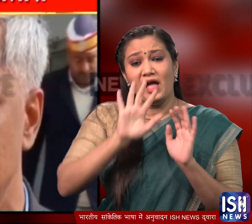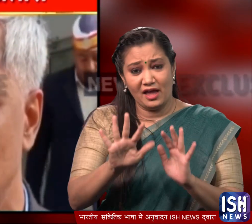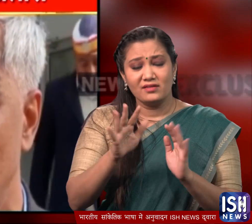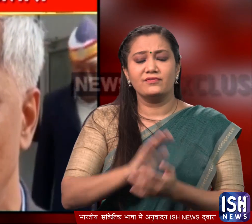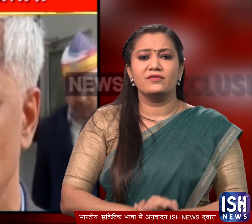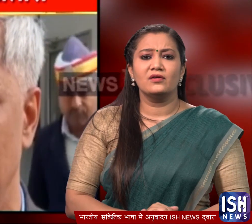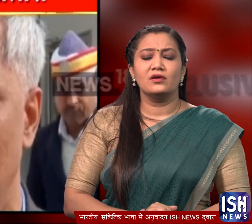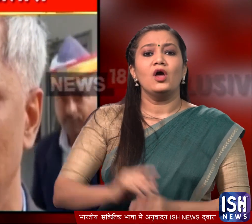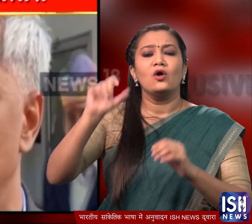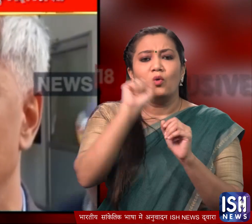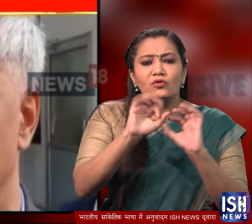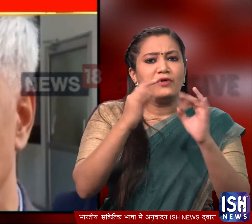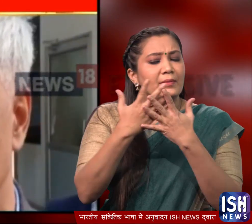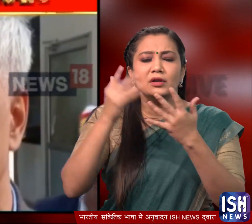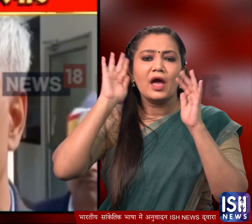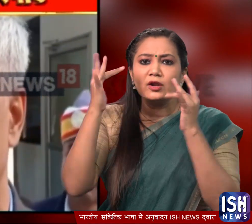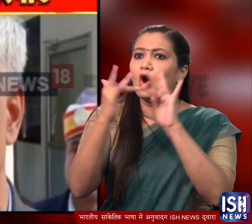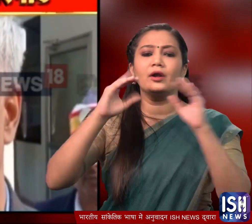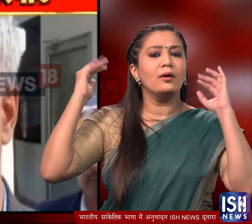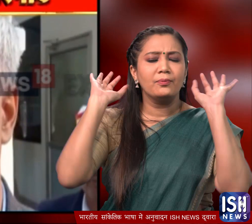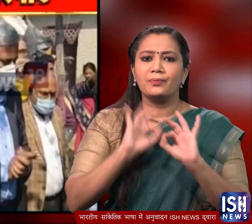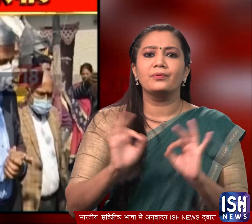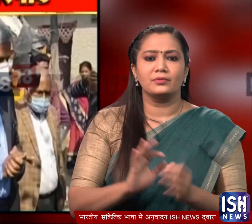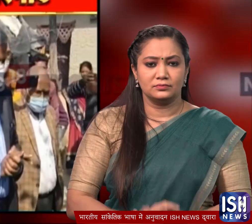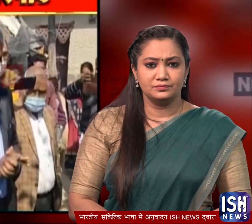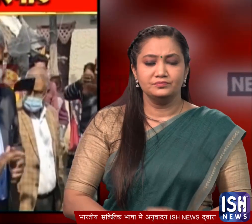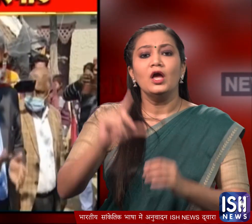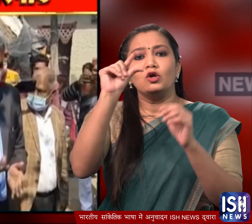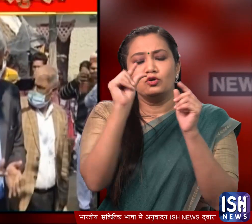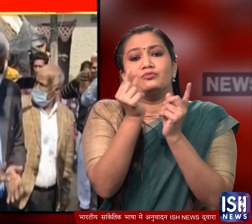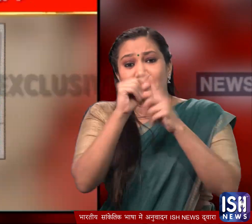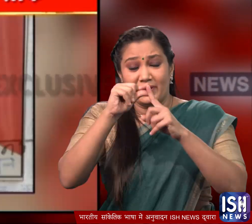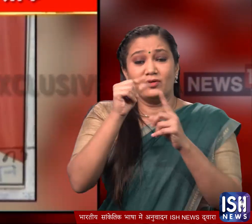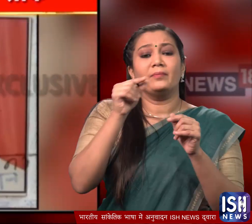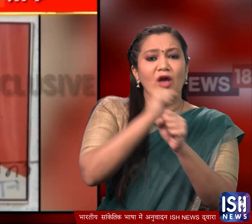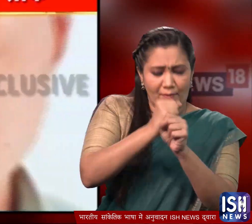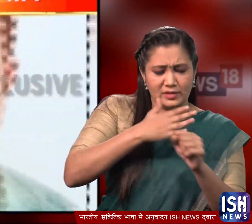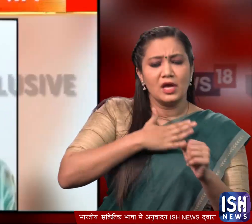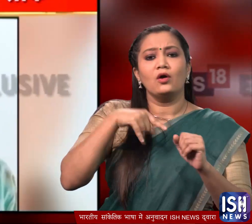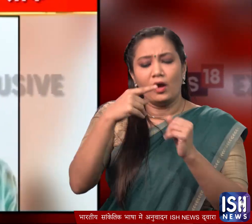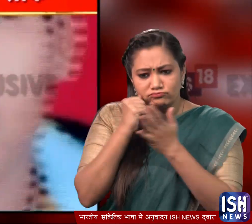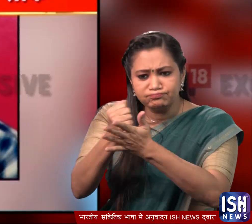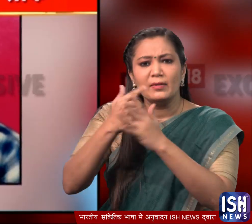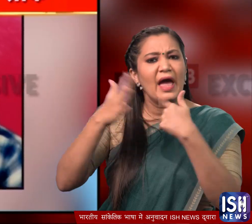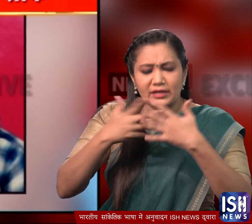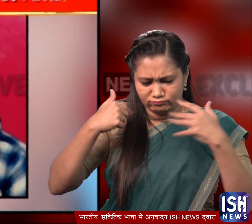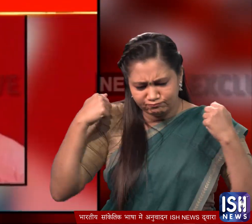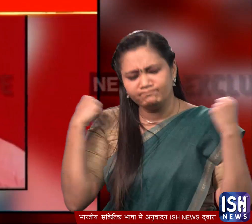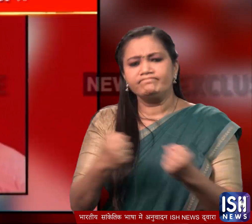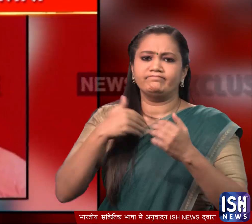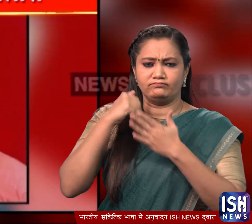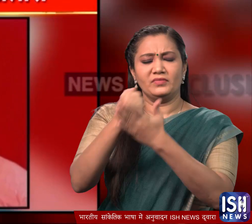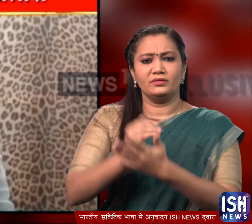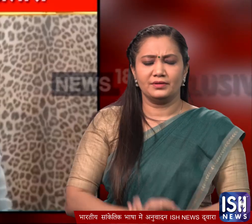में आए हैं जिनका उनके परिवारों से इस समय संपर्क नहीं हो पा रहा है। इस बीच उत्तर प्रदेश सरकार ने भरोसा दिया कि लापता लोगों को ढूंढने में कोई कसर